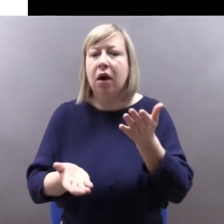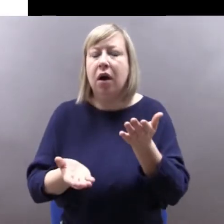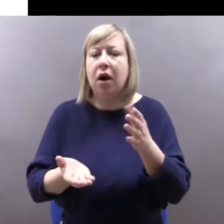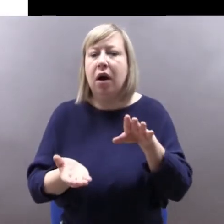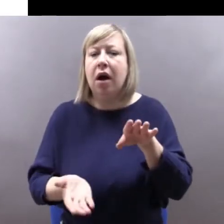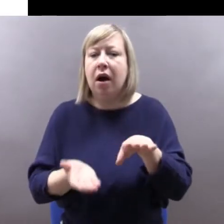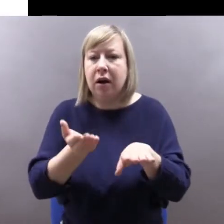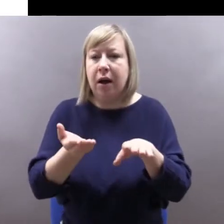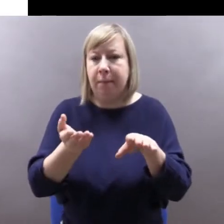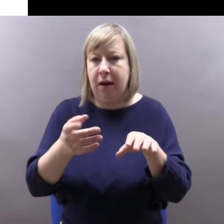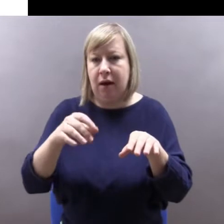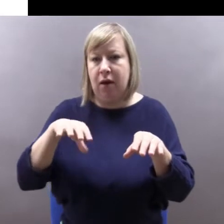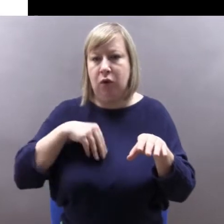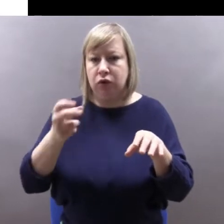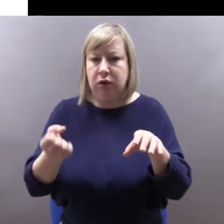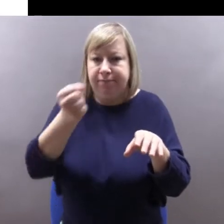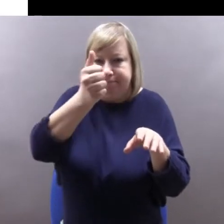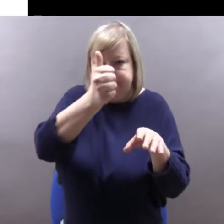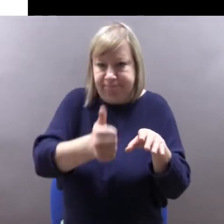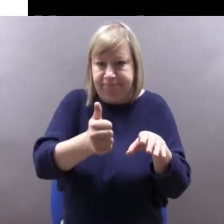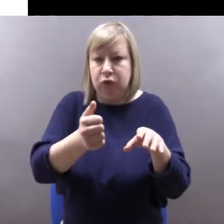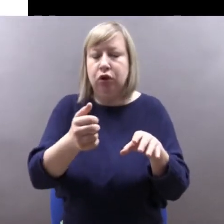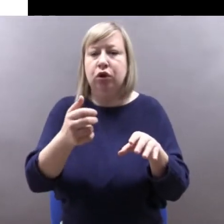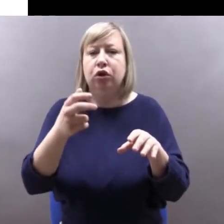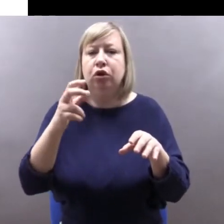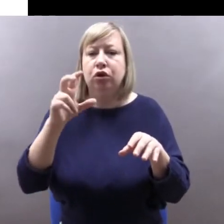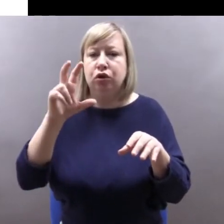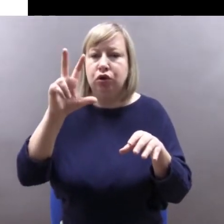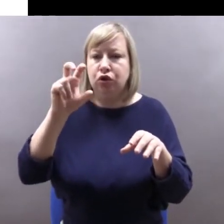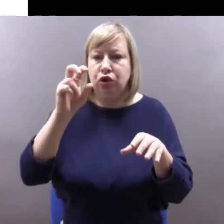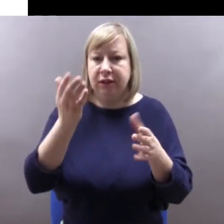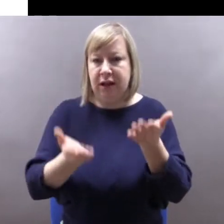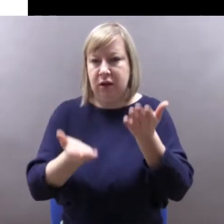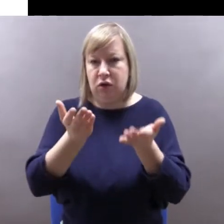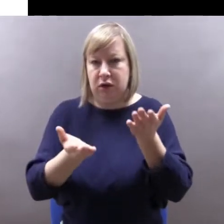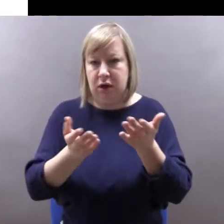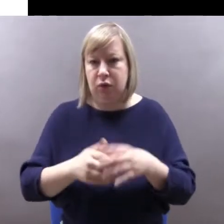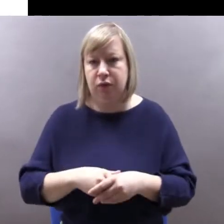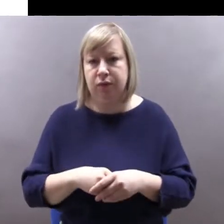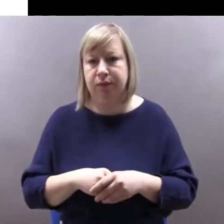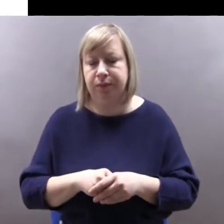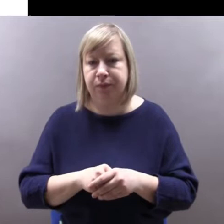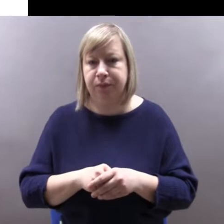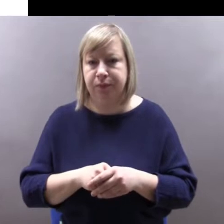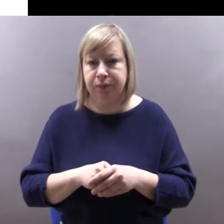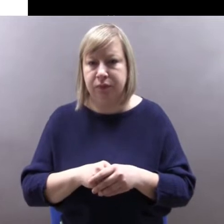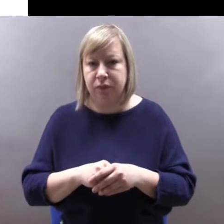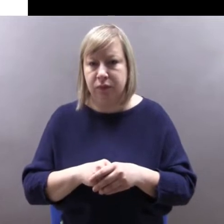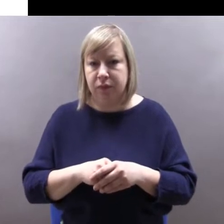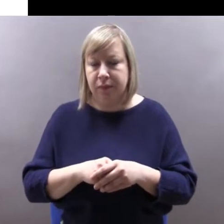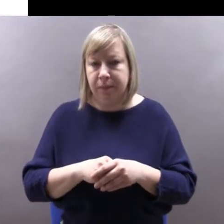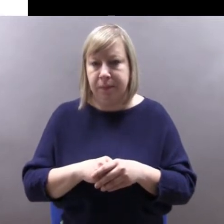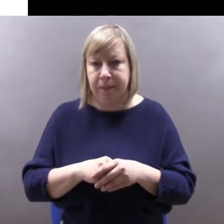jest ona funkcjonalna. I to jest takie rozwiązanie, które się pojawiło jako pierwsze w naszym muzeum.